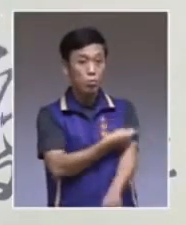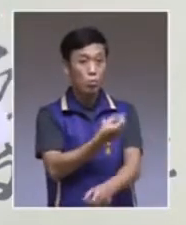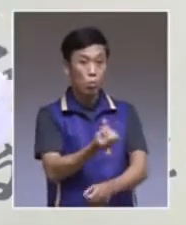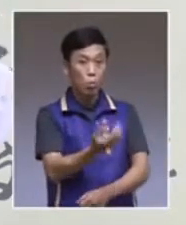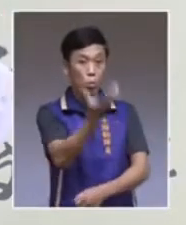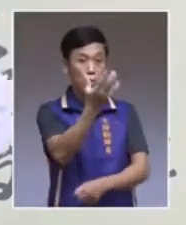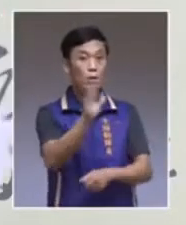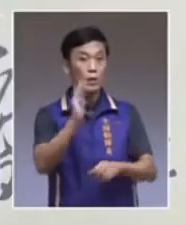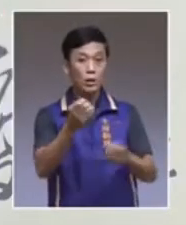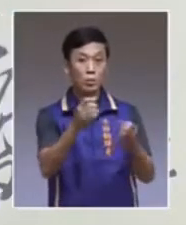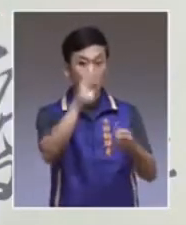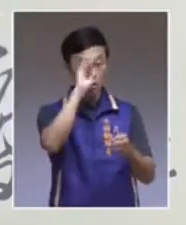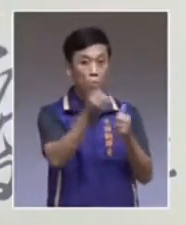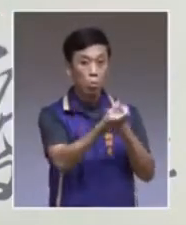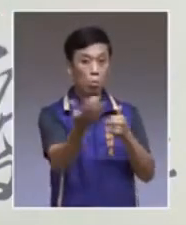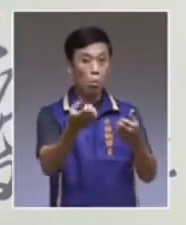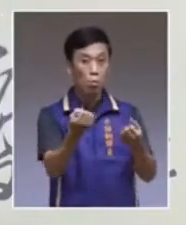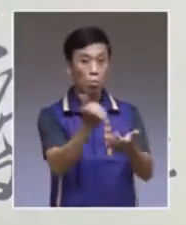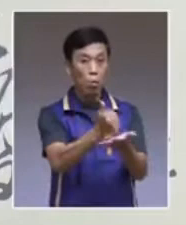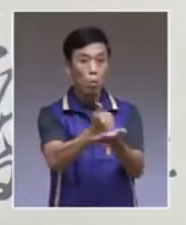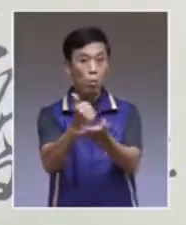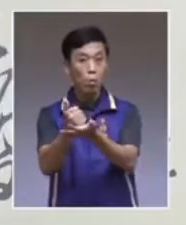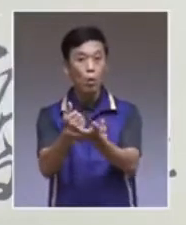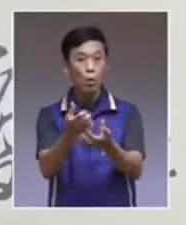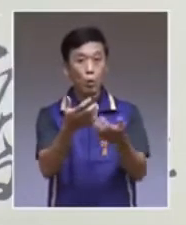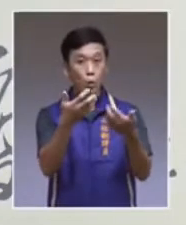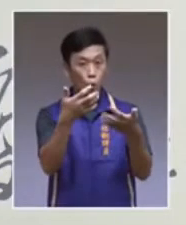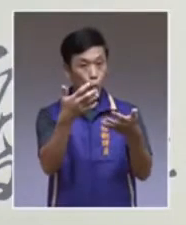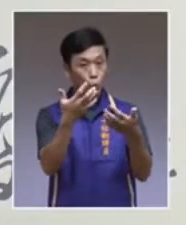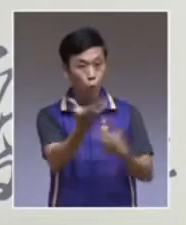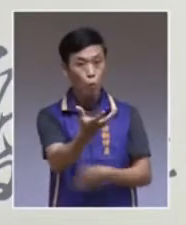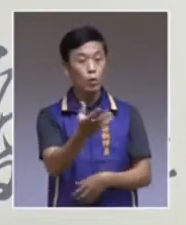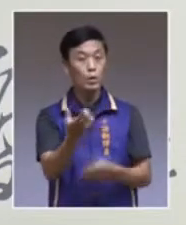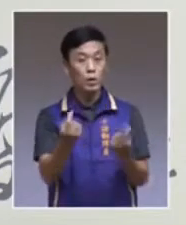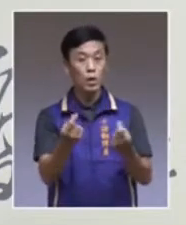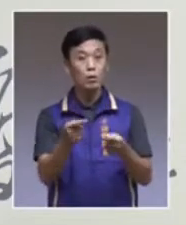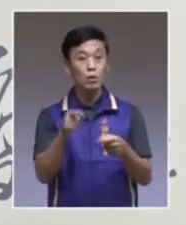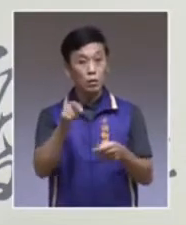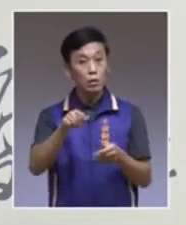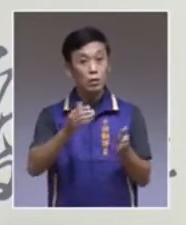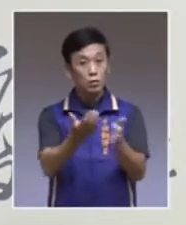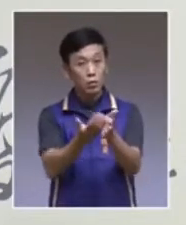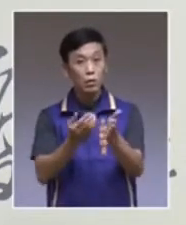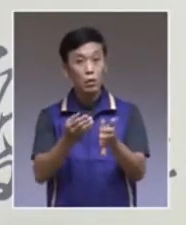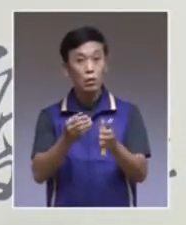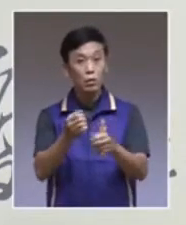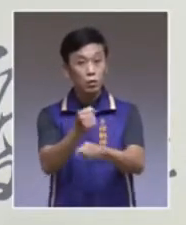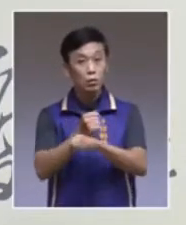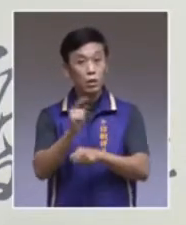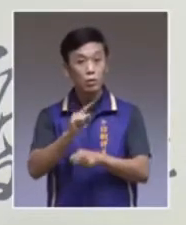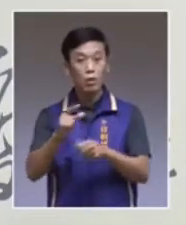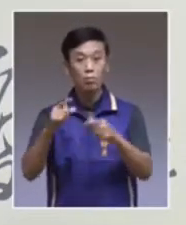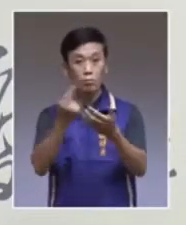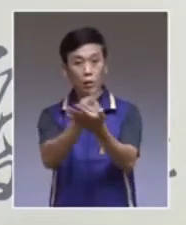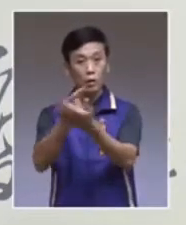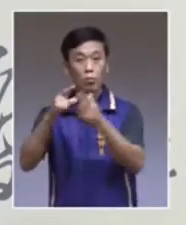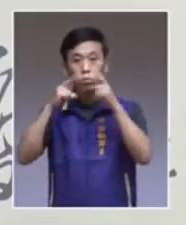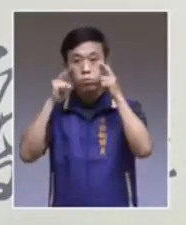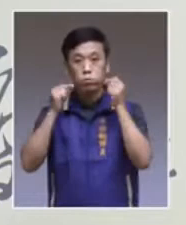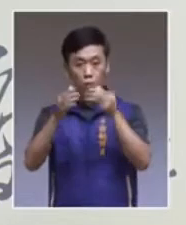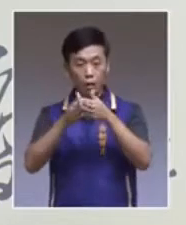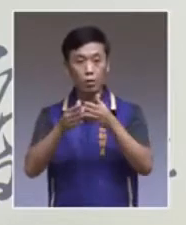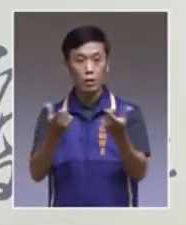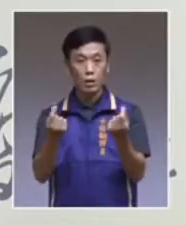但是还是发生流行的几率其实是不高但是这个前提是大家要戴上口罩，所以口